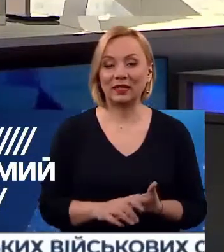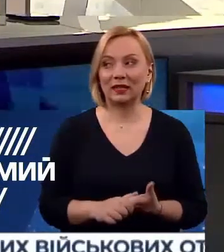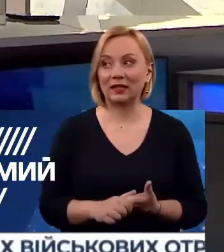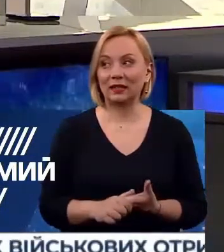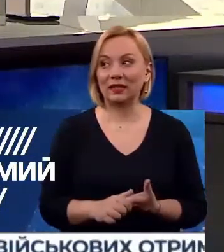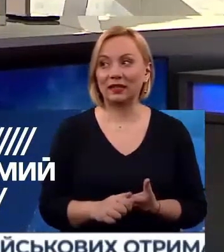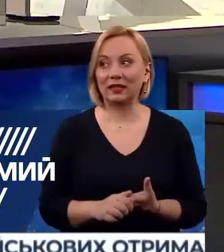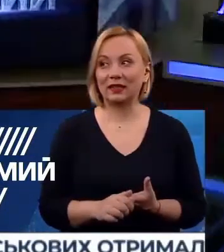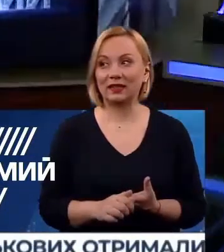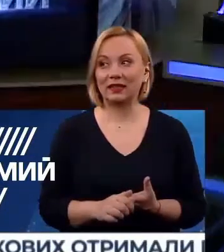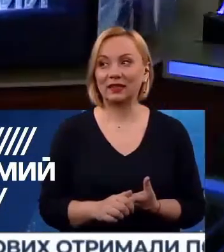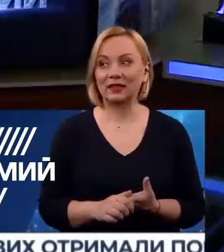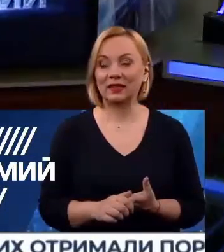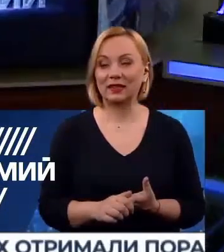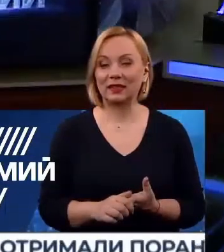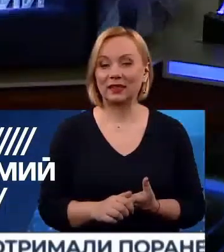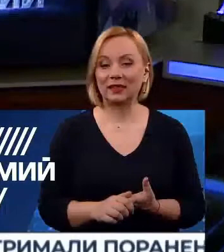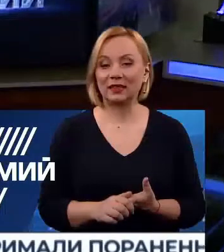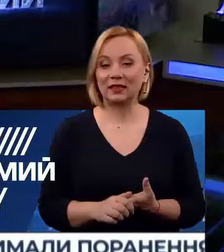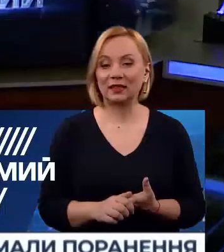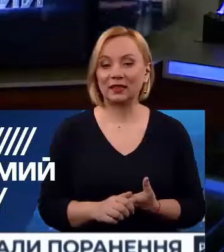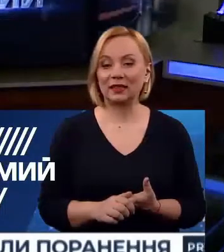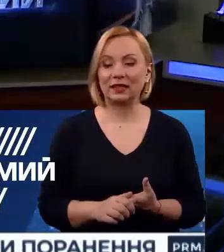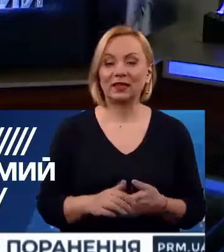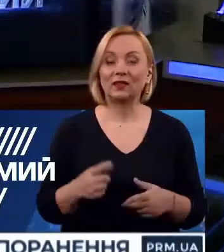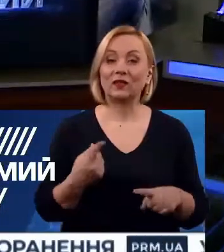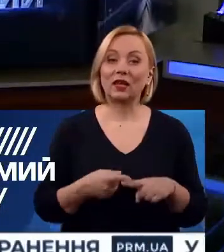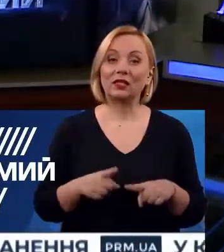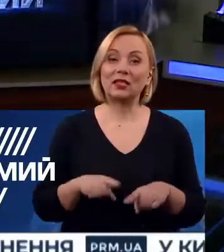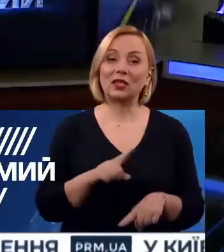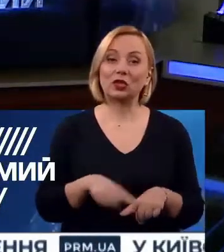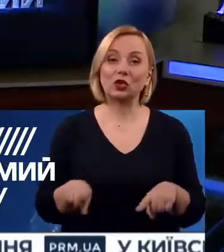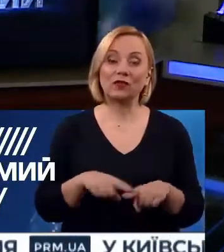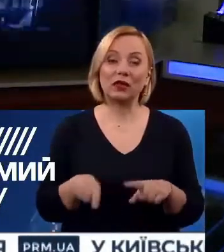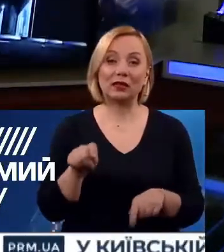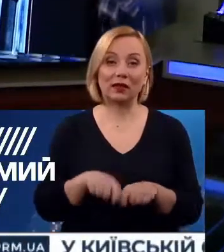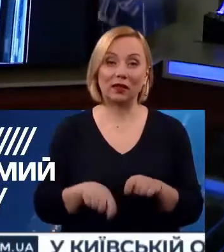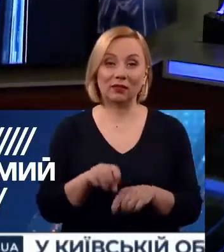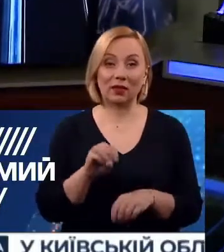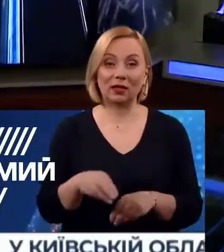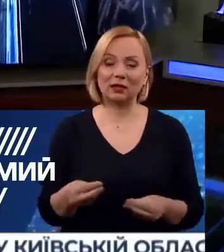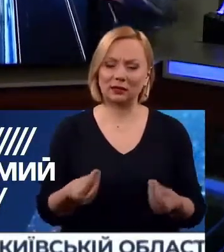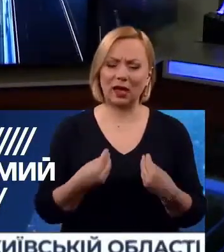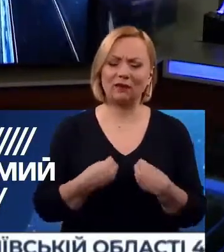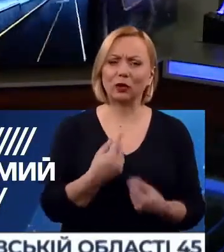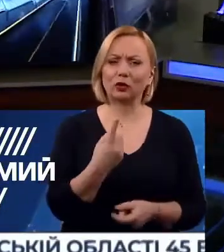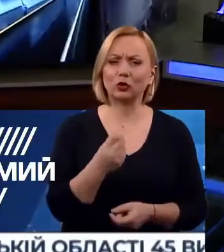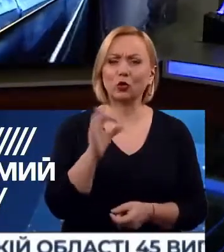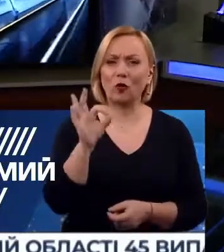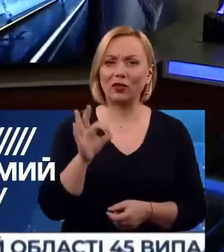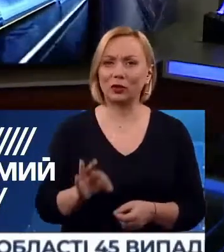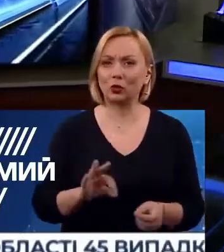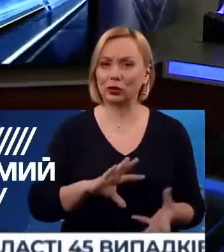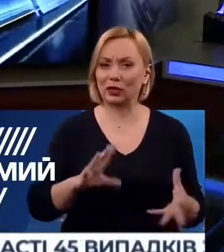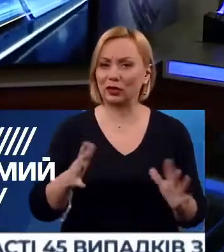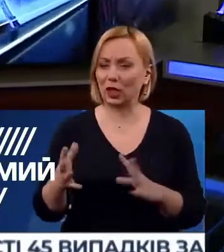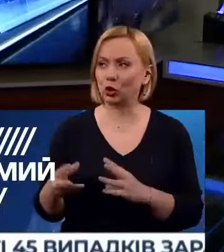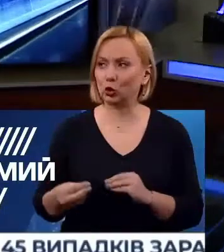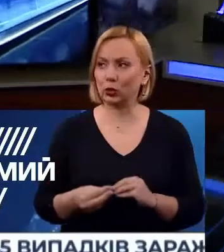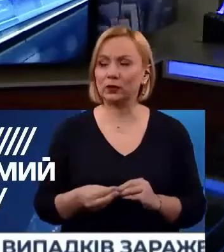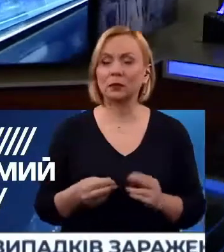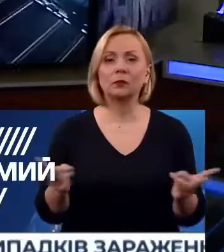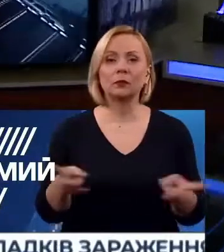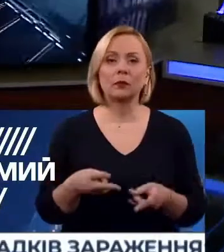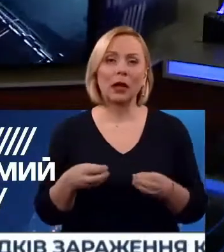ласка. Так, щоб ці швидкі тести давали 100% результатів, потрібно